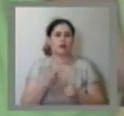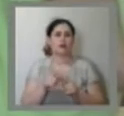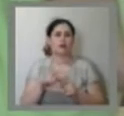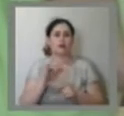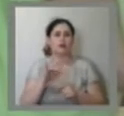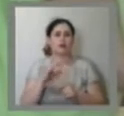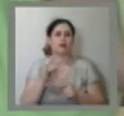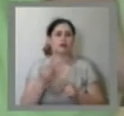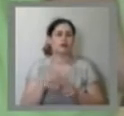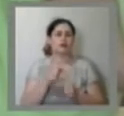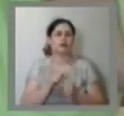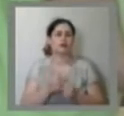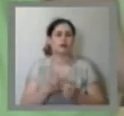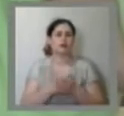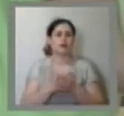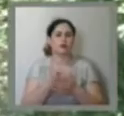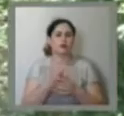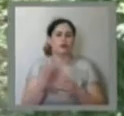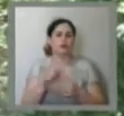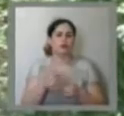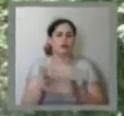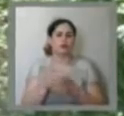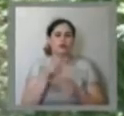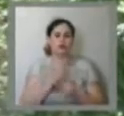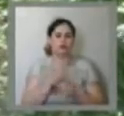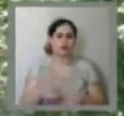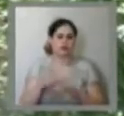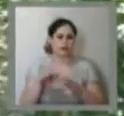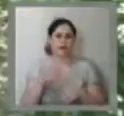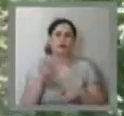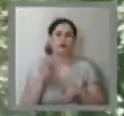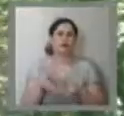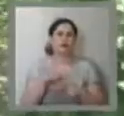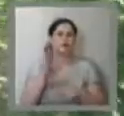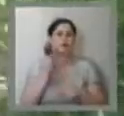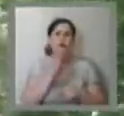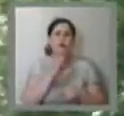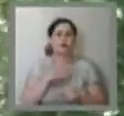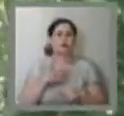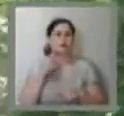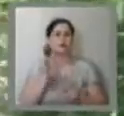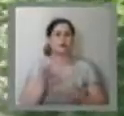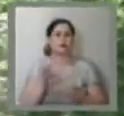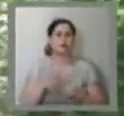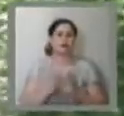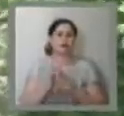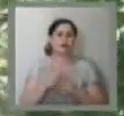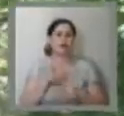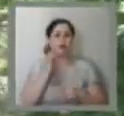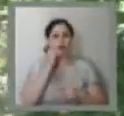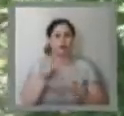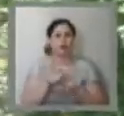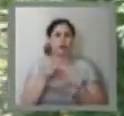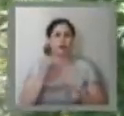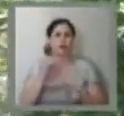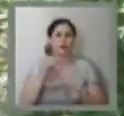допомогла здобути перемогу, вирощував із сестрою. Моя мама завжди розповідала мені про рослини, моя бабуся теж біолог, вона теж